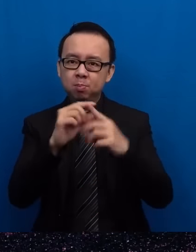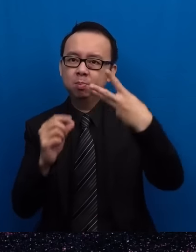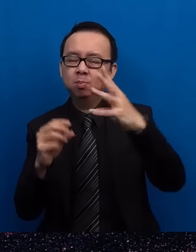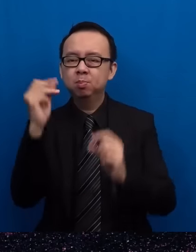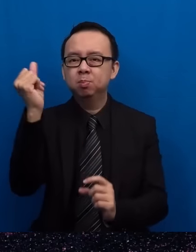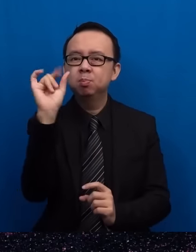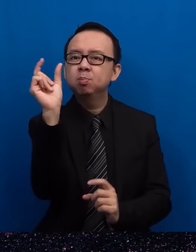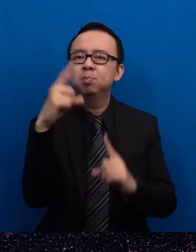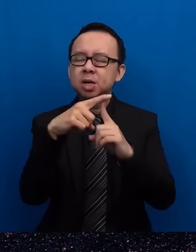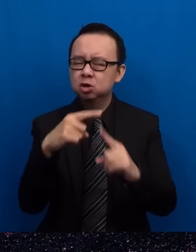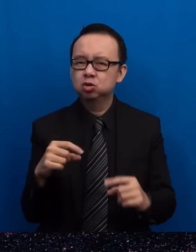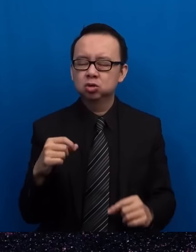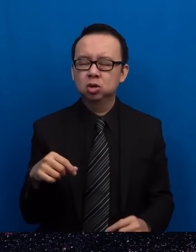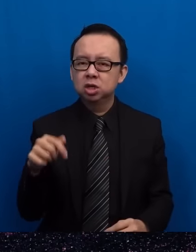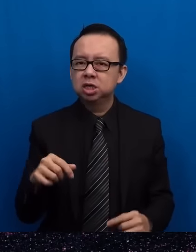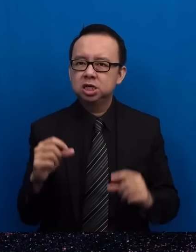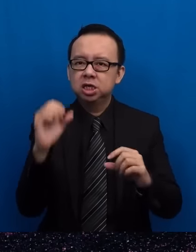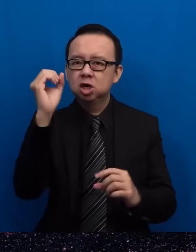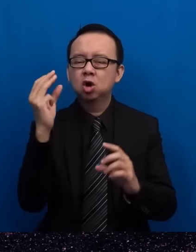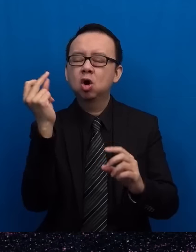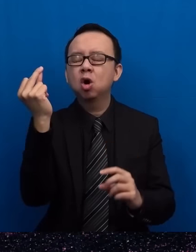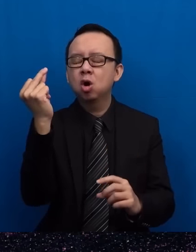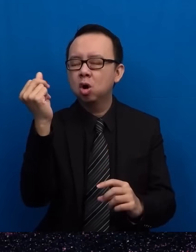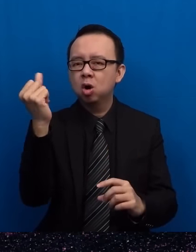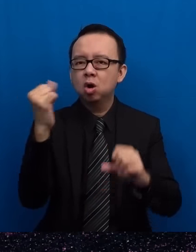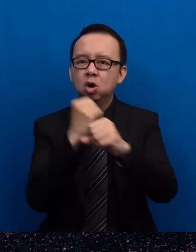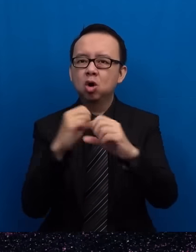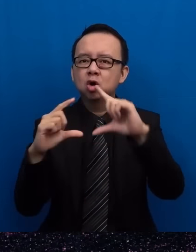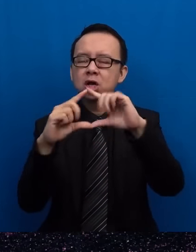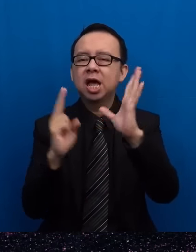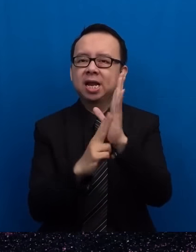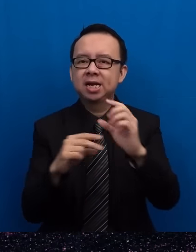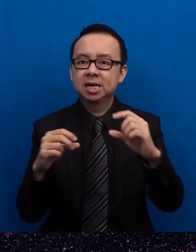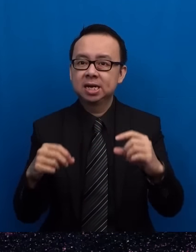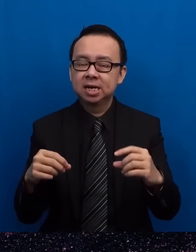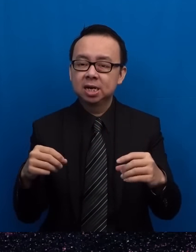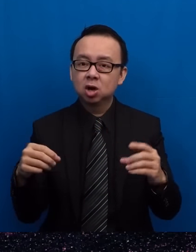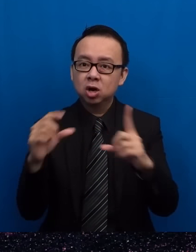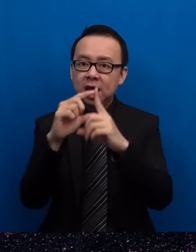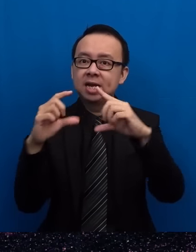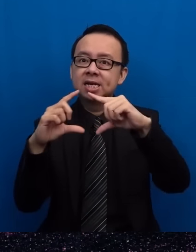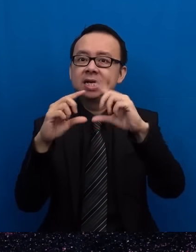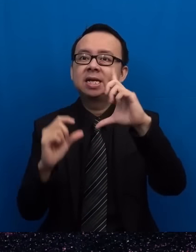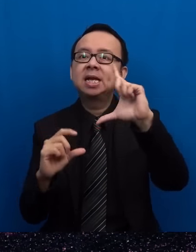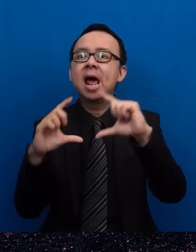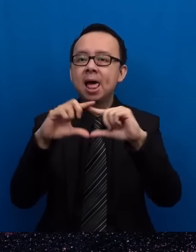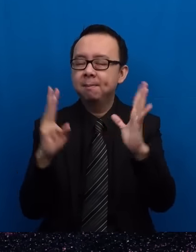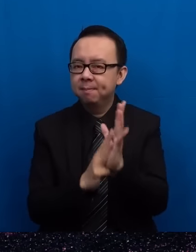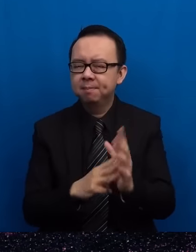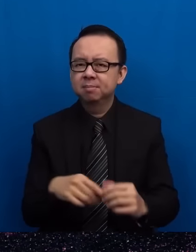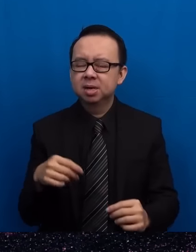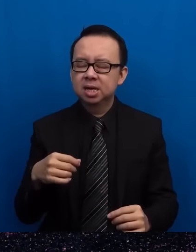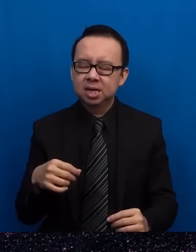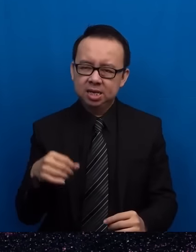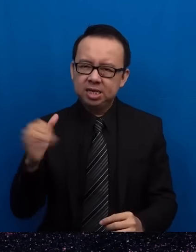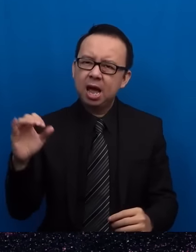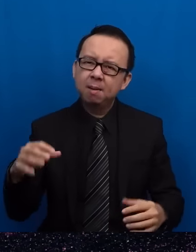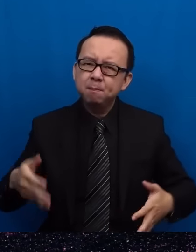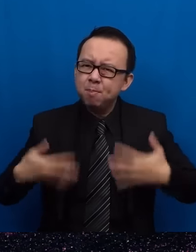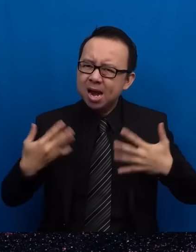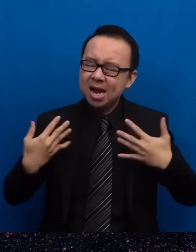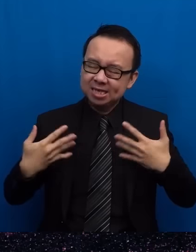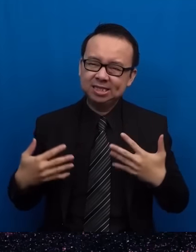ada organ-organ dalam. Anda merasakan seperti ada sesuatu yang panas melewati, bukan cuma hangat, sesuatu yang panas seperti ada listrik